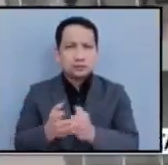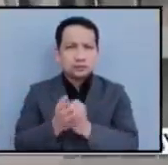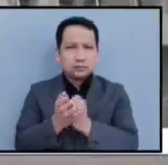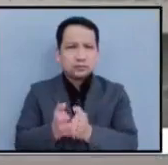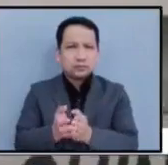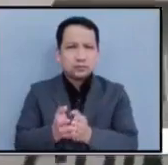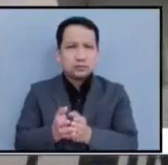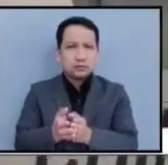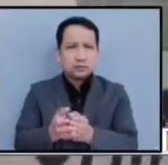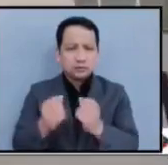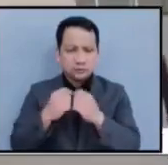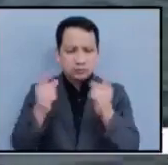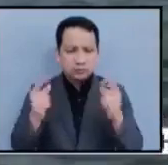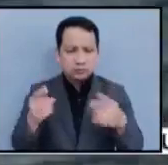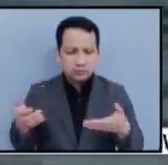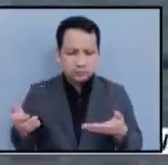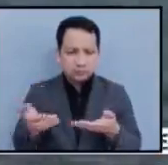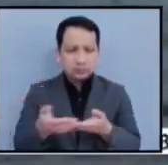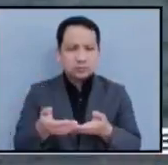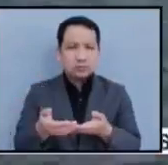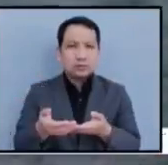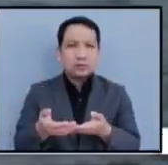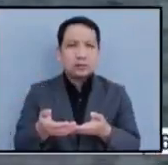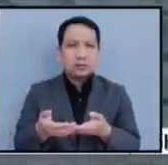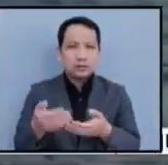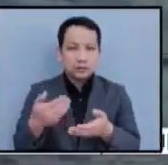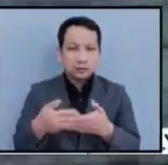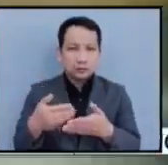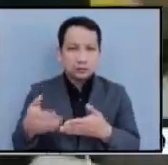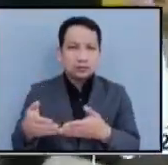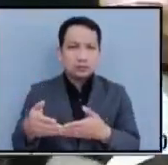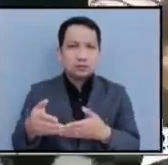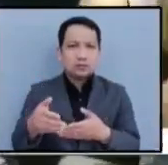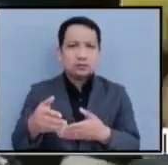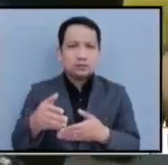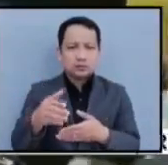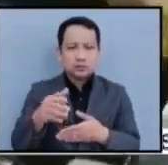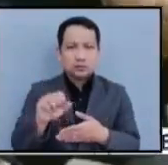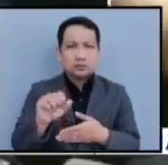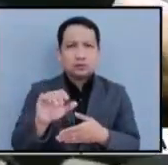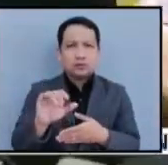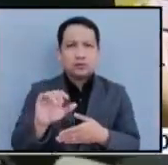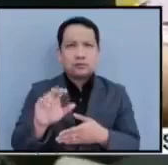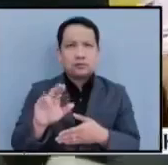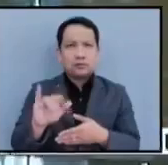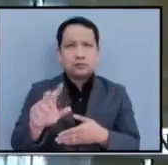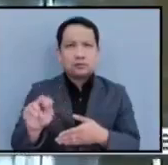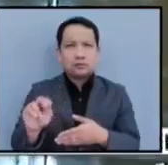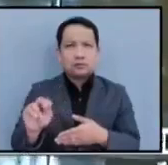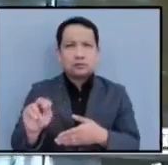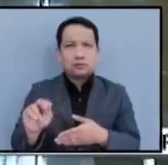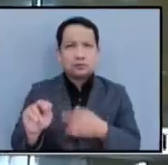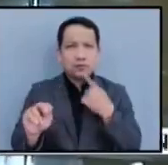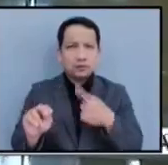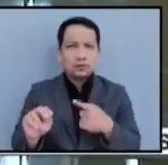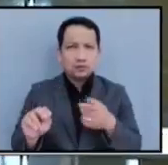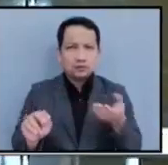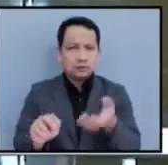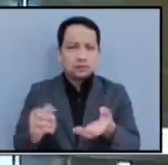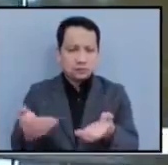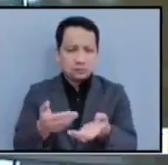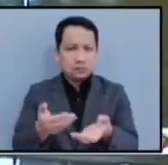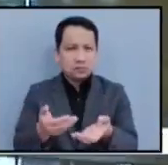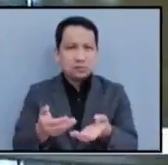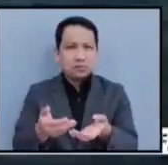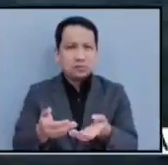bigla nitong harangin ang barko na papasok sana ng Yungin Shoal. Pananaw naman ng maritime expert na si Professor J. Batong Bakal,